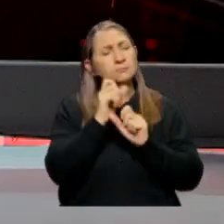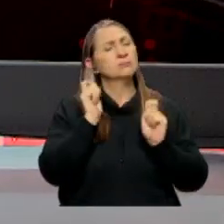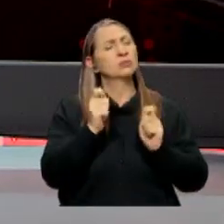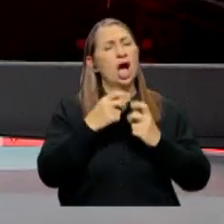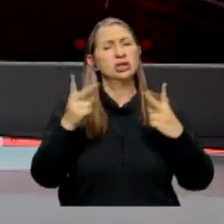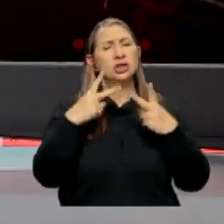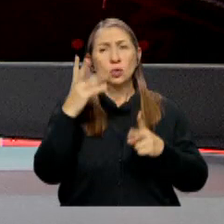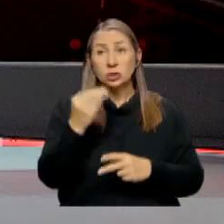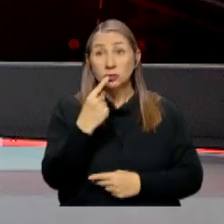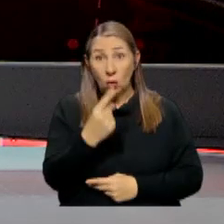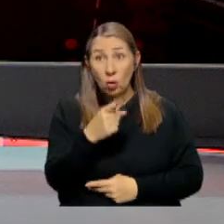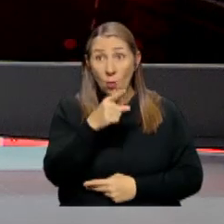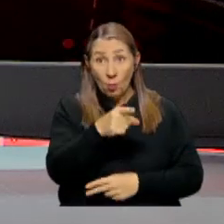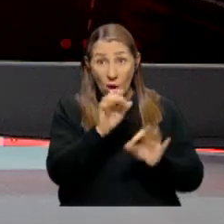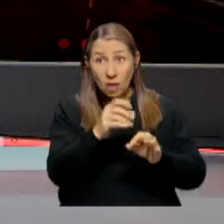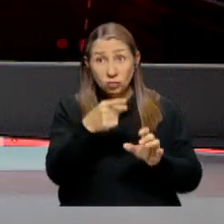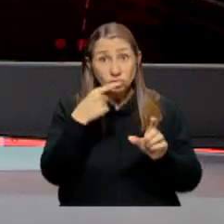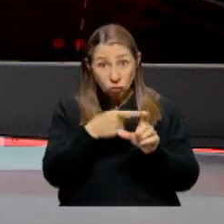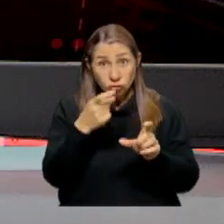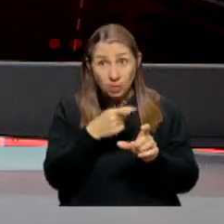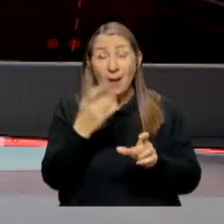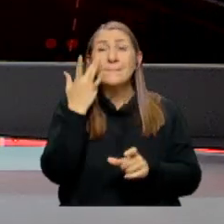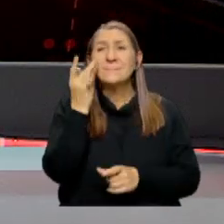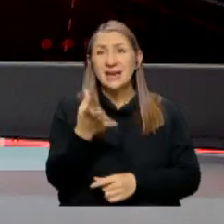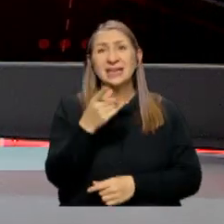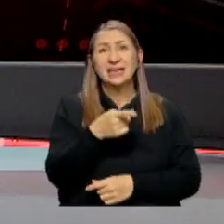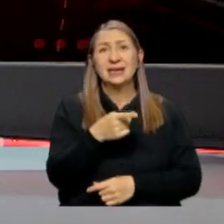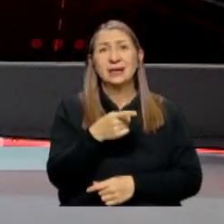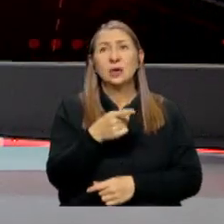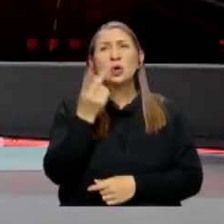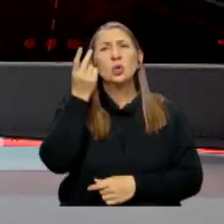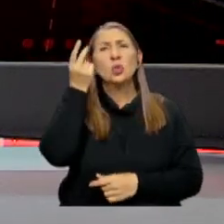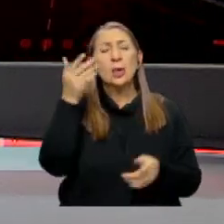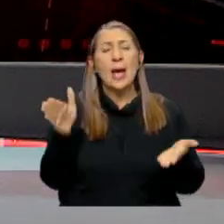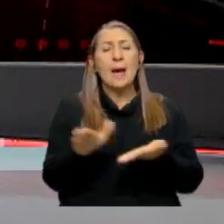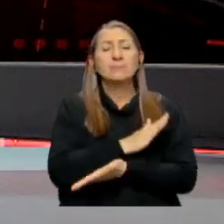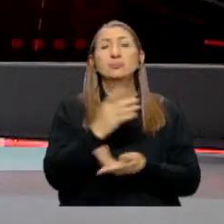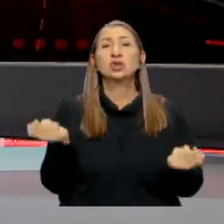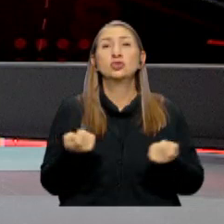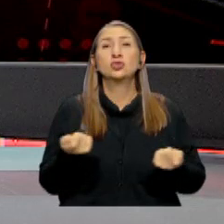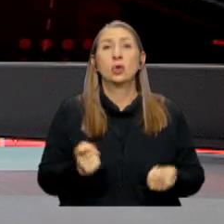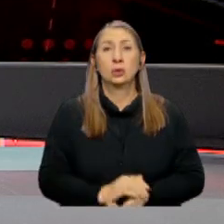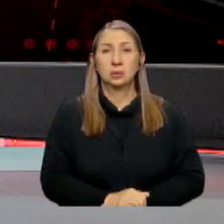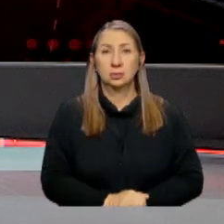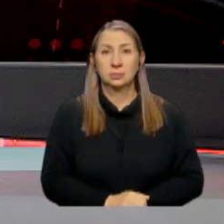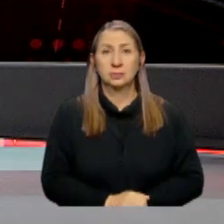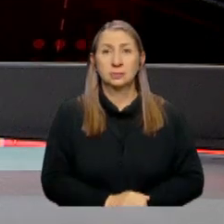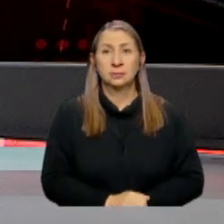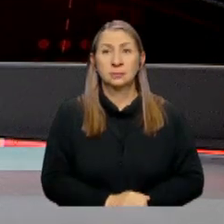söylüyorum Bu haliyle bu soruşturma Belli ki unutturulmaya kapatılmaya çalışır